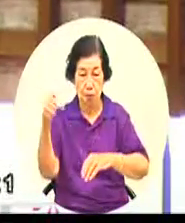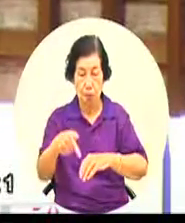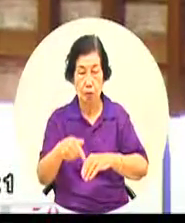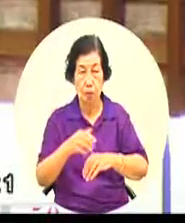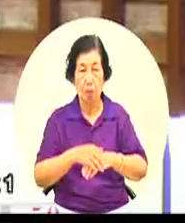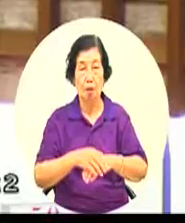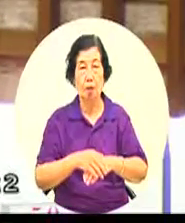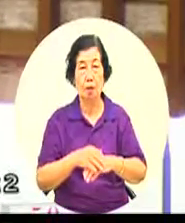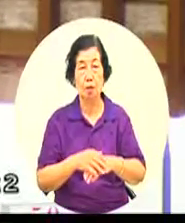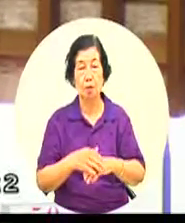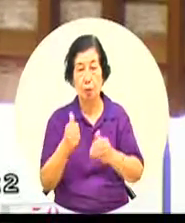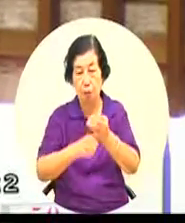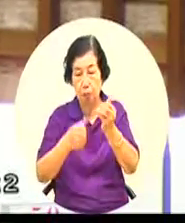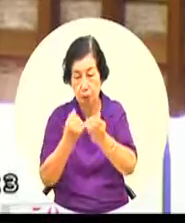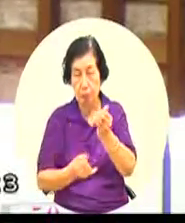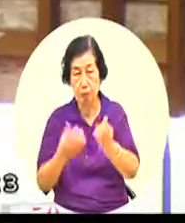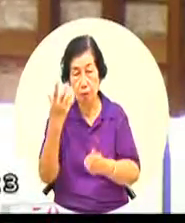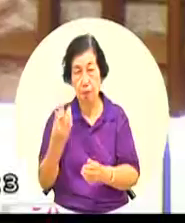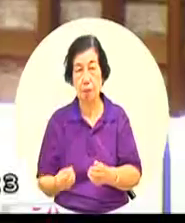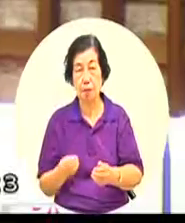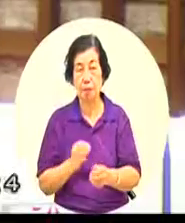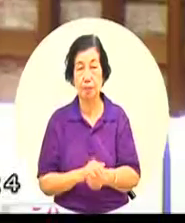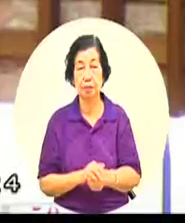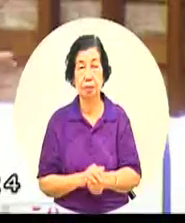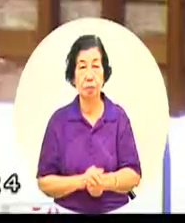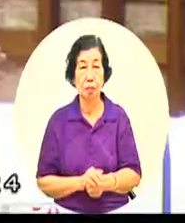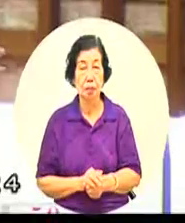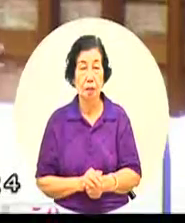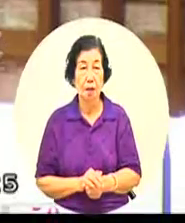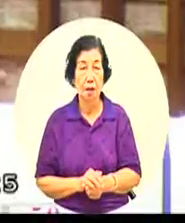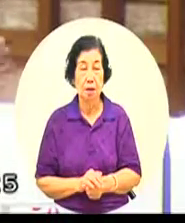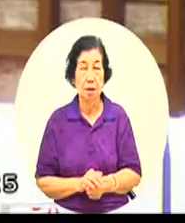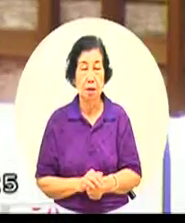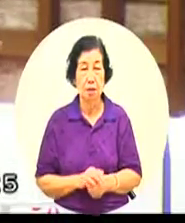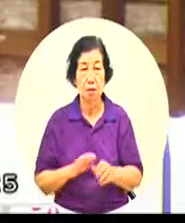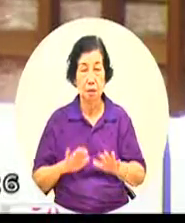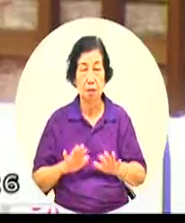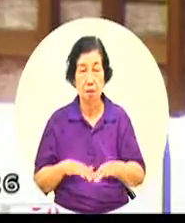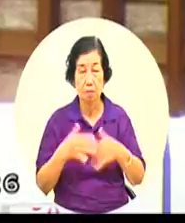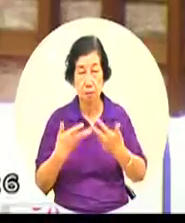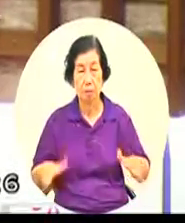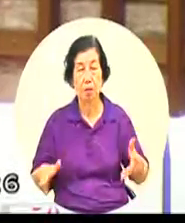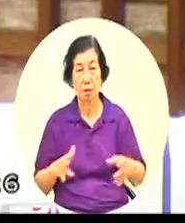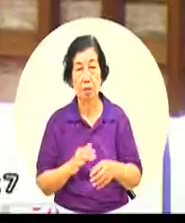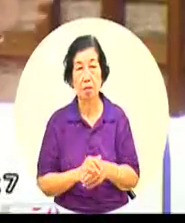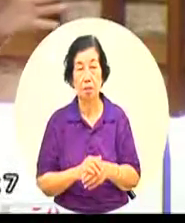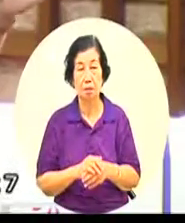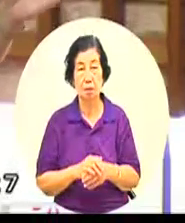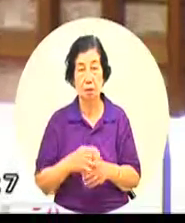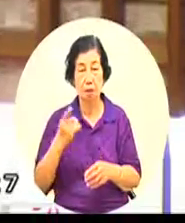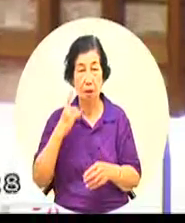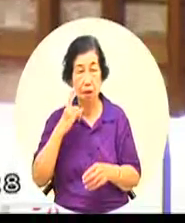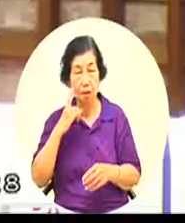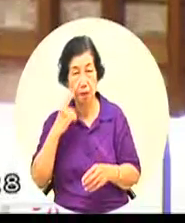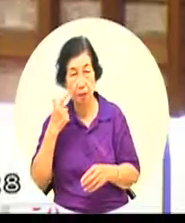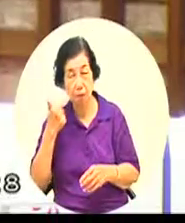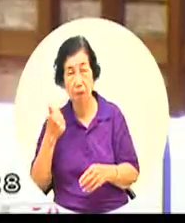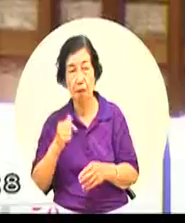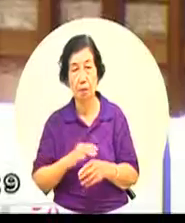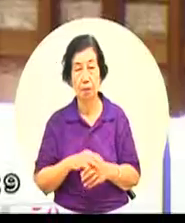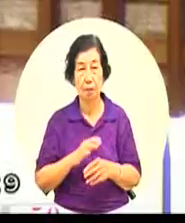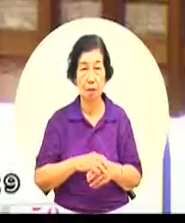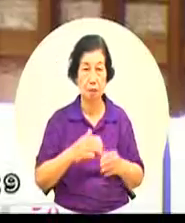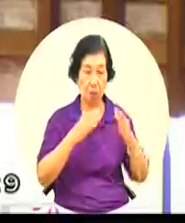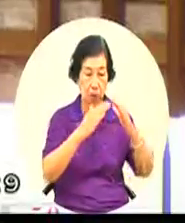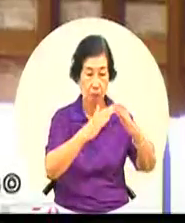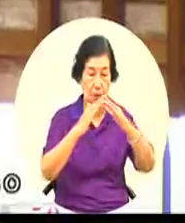都市来讲，很多乡下因为就业的关系，很多的一个。家长啊，在这个都市